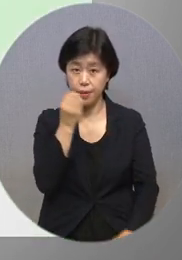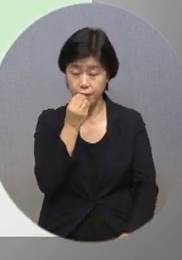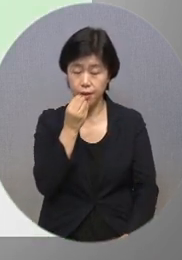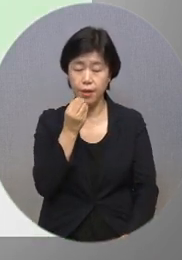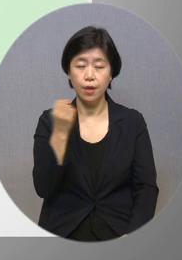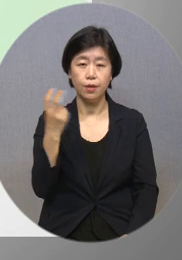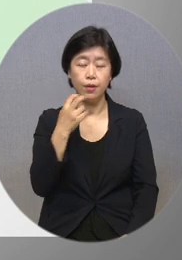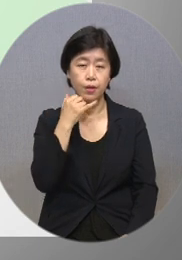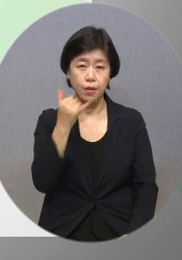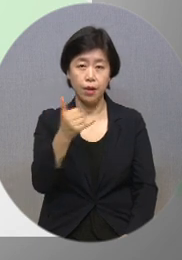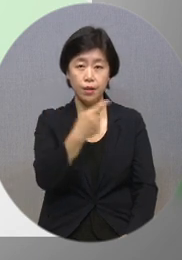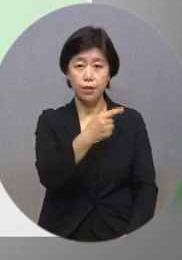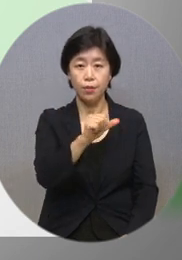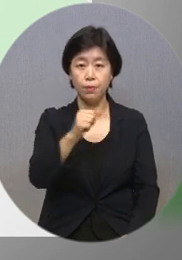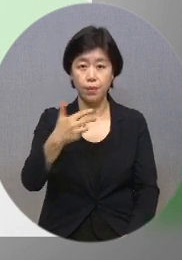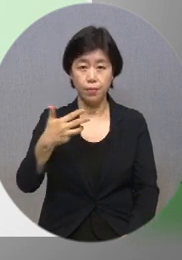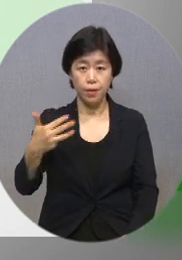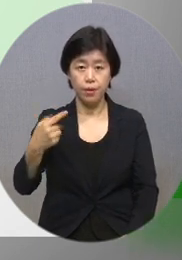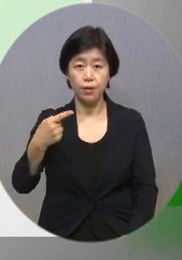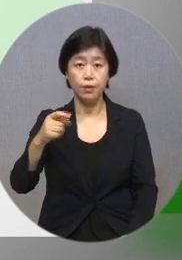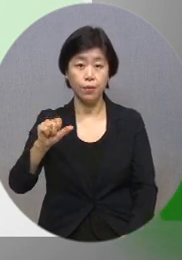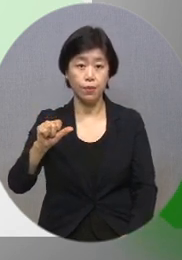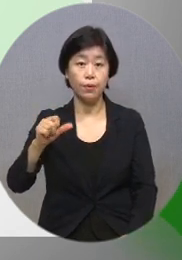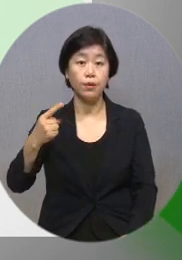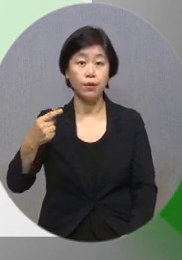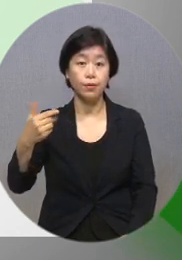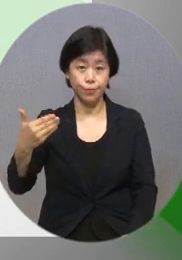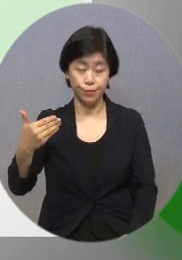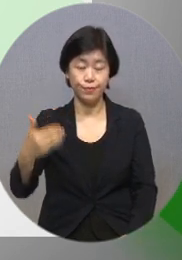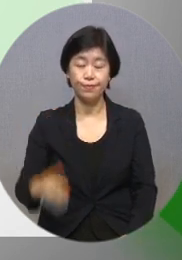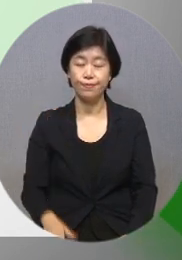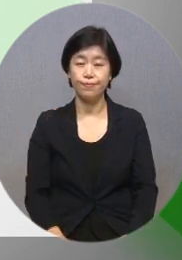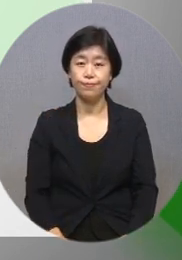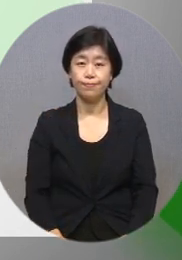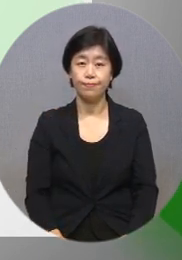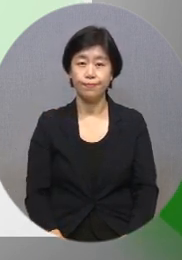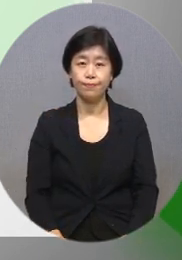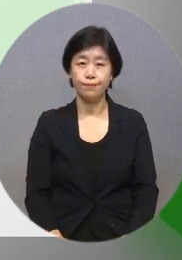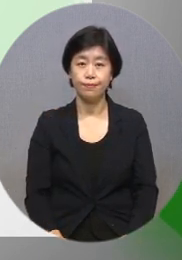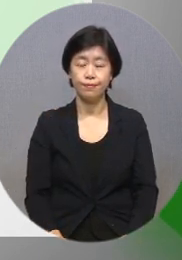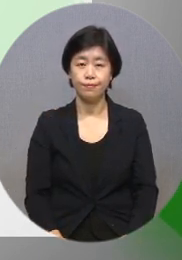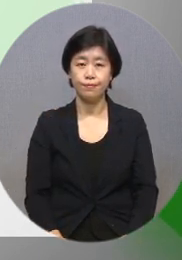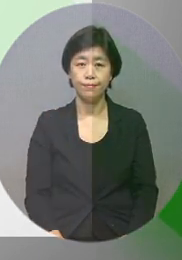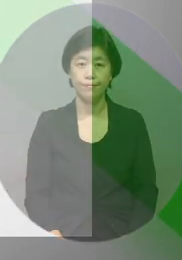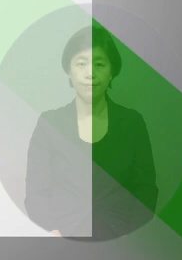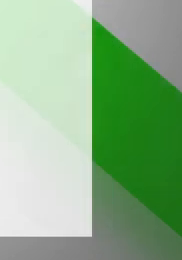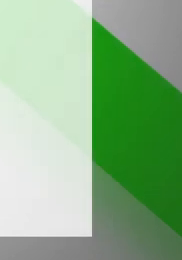국번 없이 1588-1519로 전화해서 각 담당지사에 문의하시기 바랍니다.